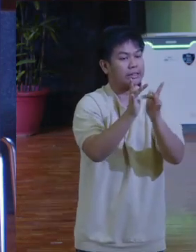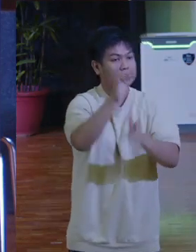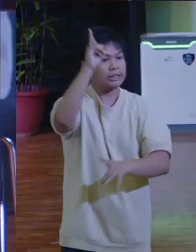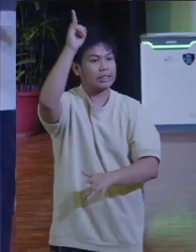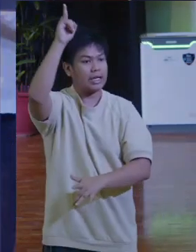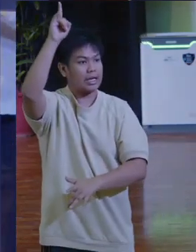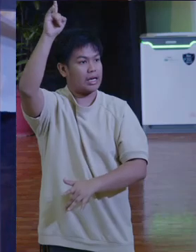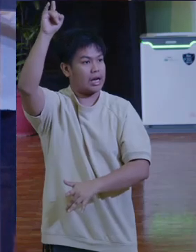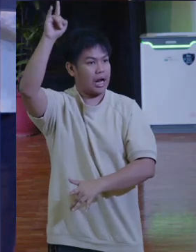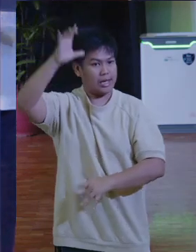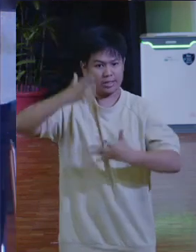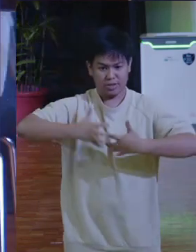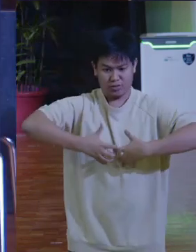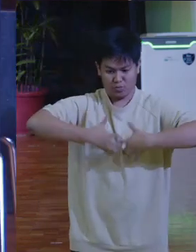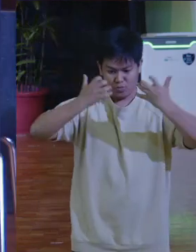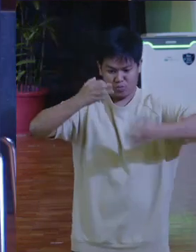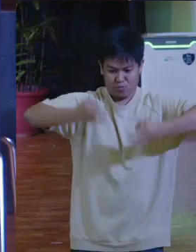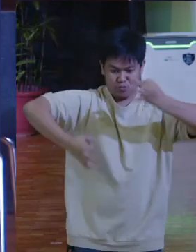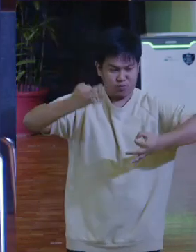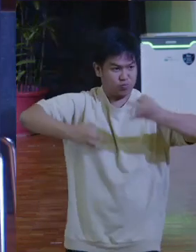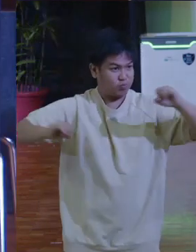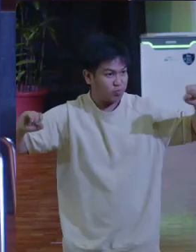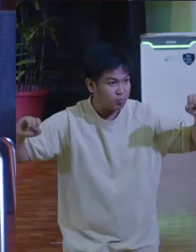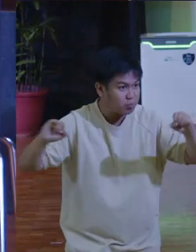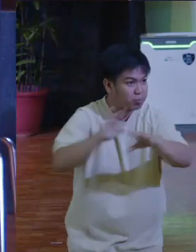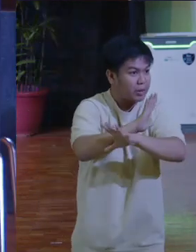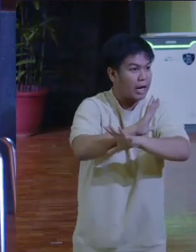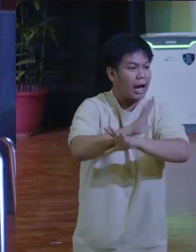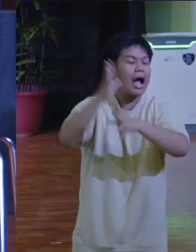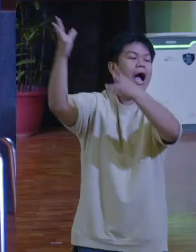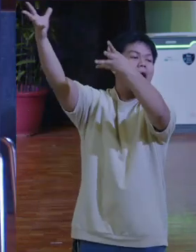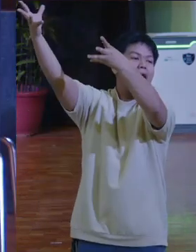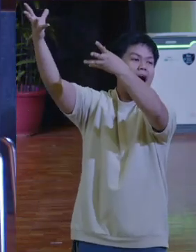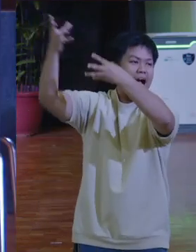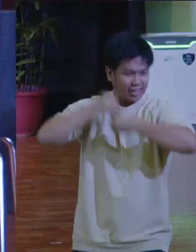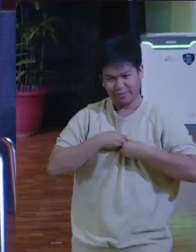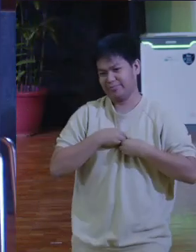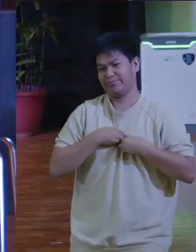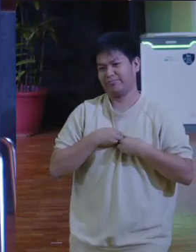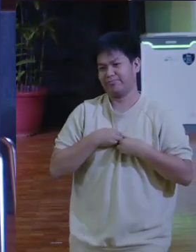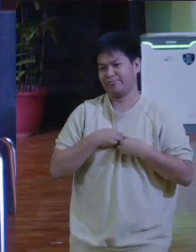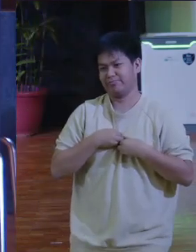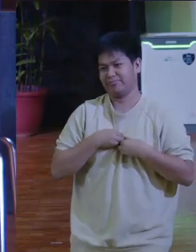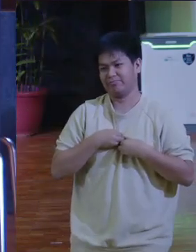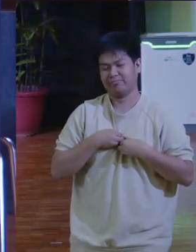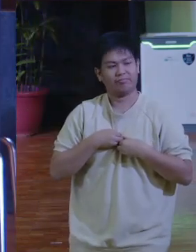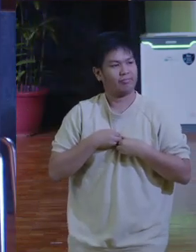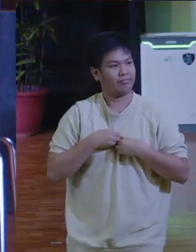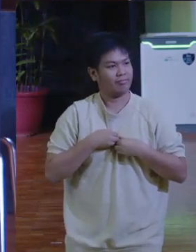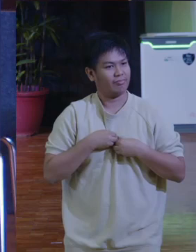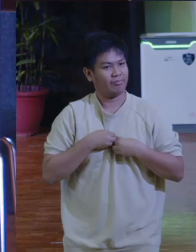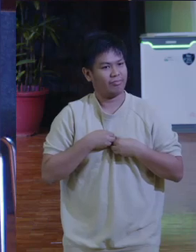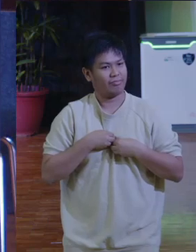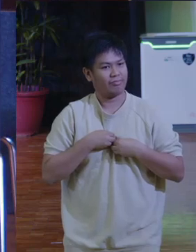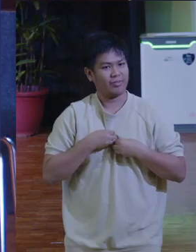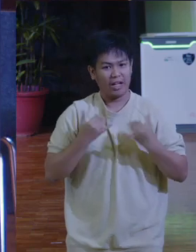God's vengeance para sa lahat ng mananampalataya sa Kanya. Paano yung hindi mananampalataya sa